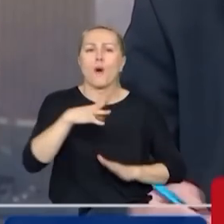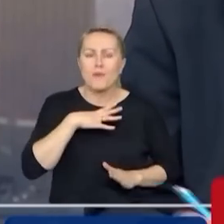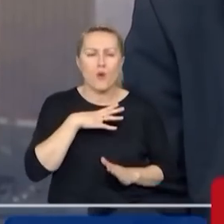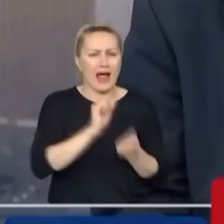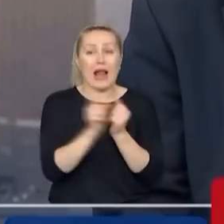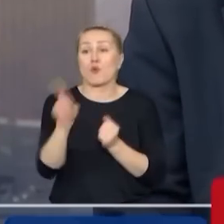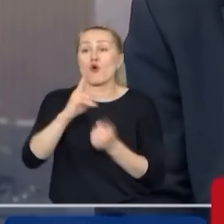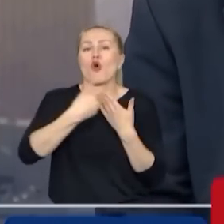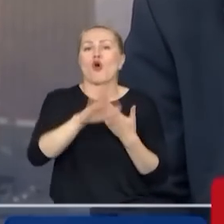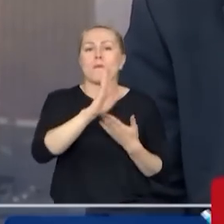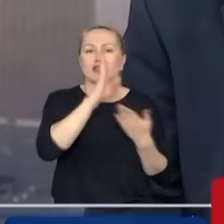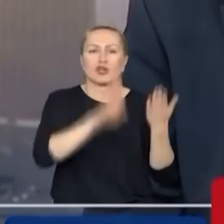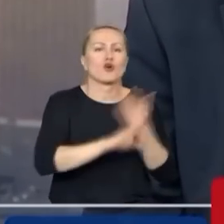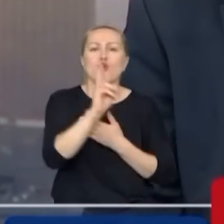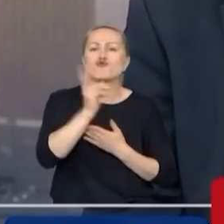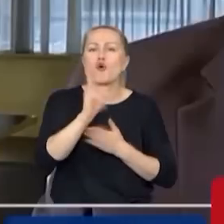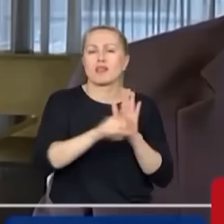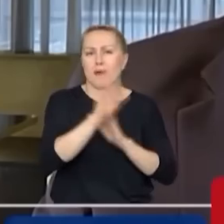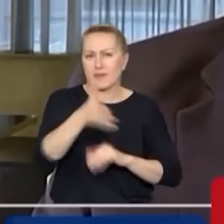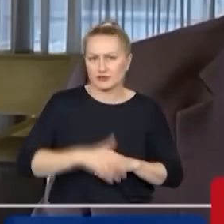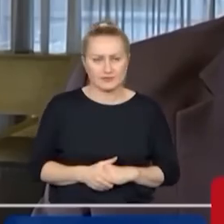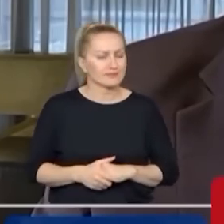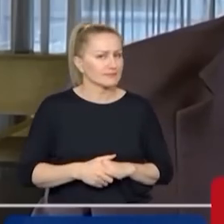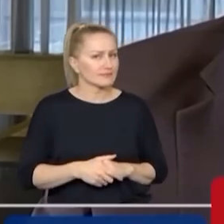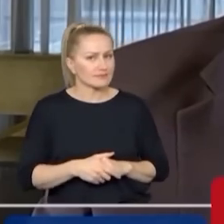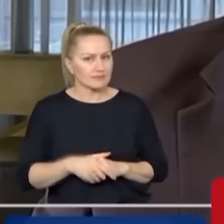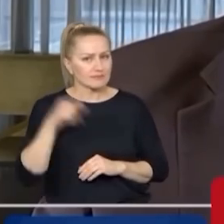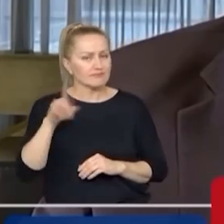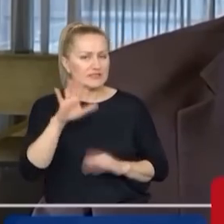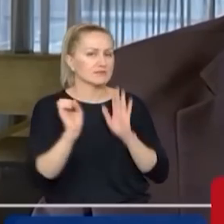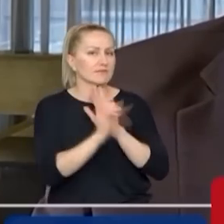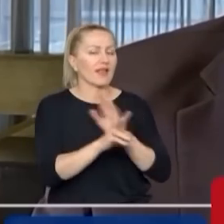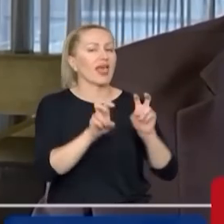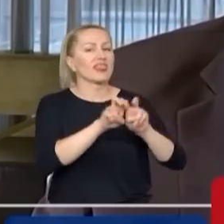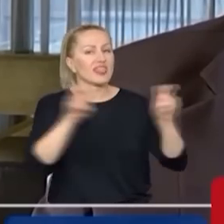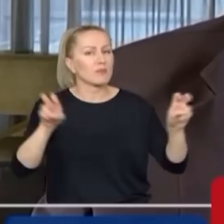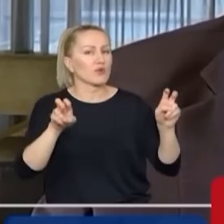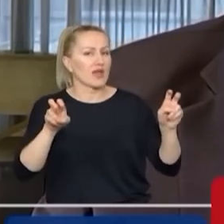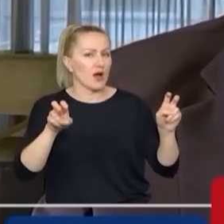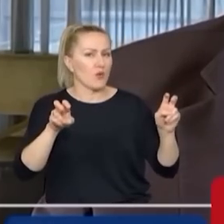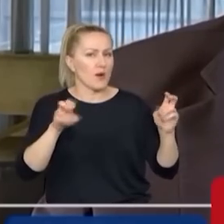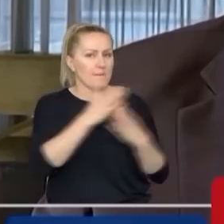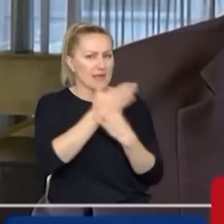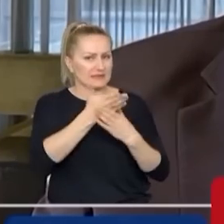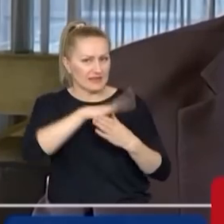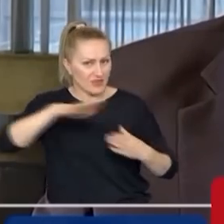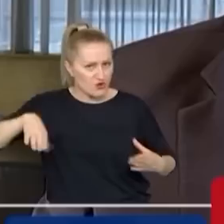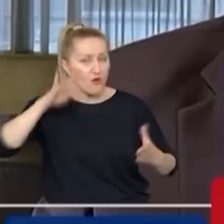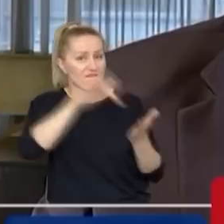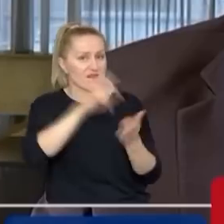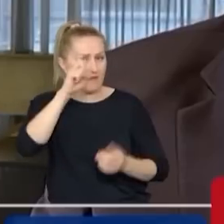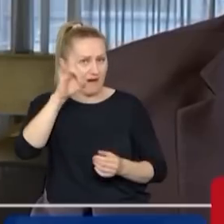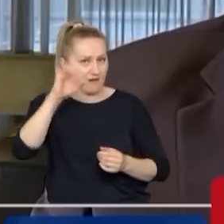będzie przedstawiony? Ta komunikacja do Trybunału Międzynarodowego w Hadze póki co przekazana jest